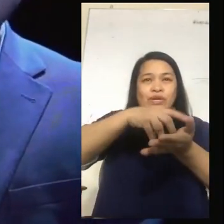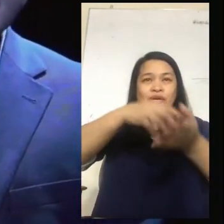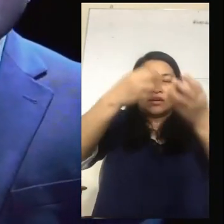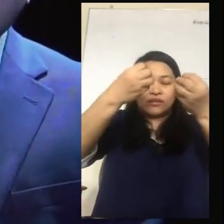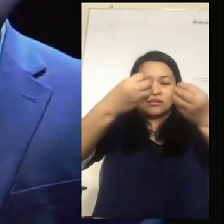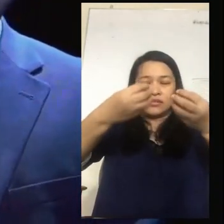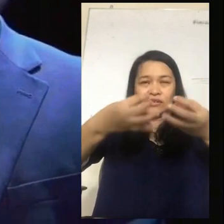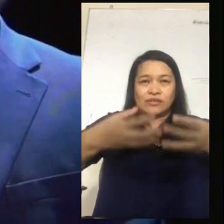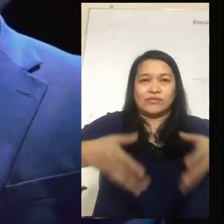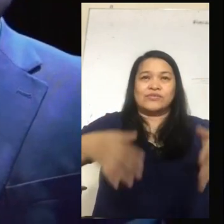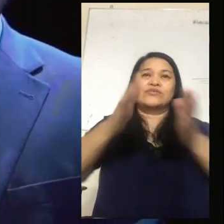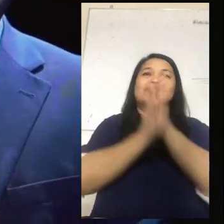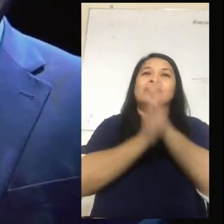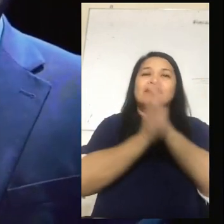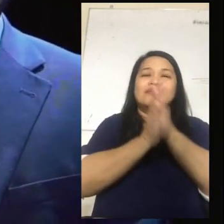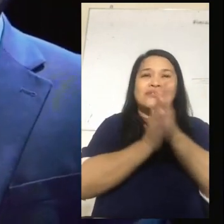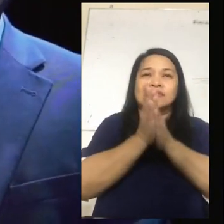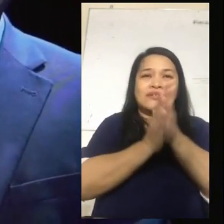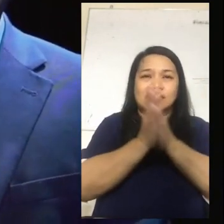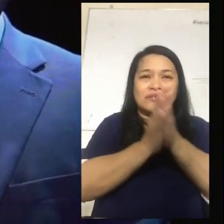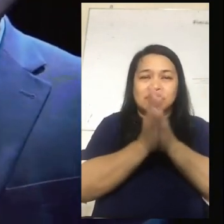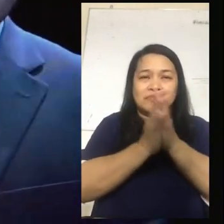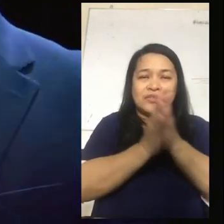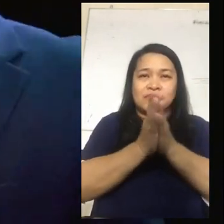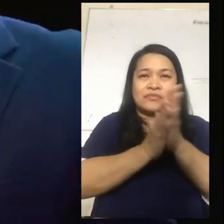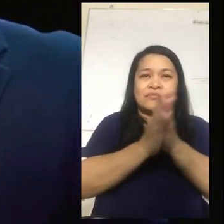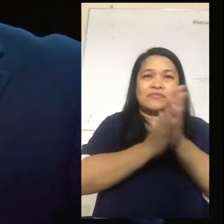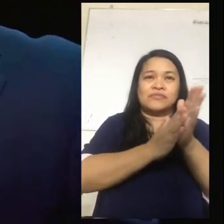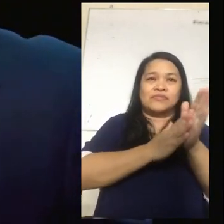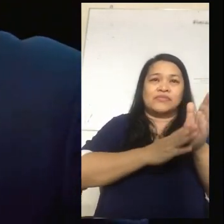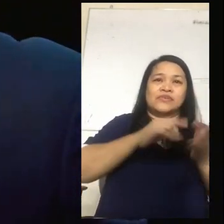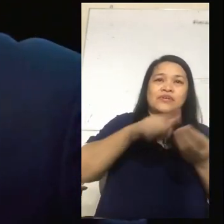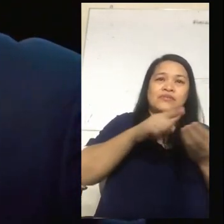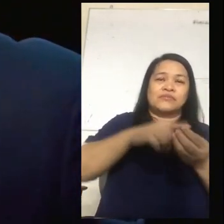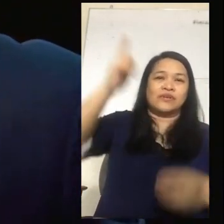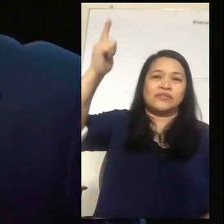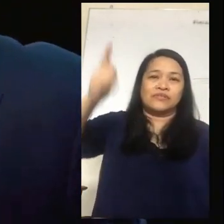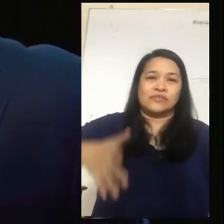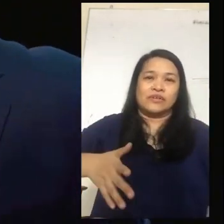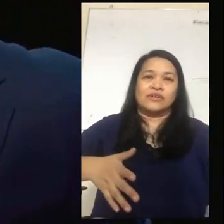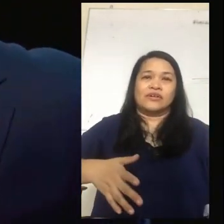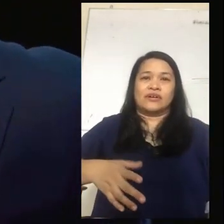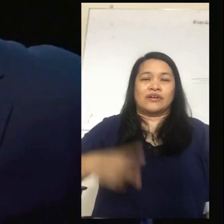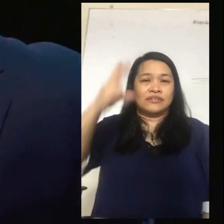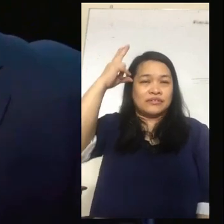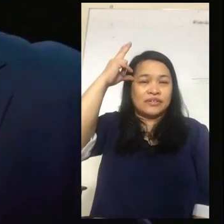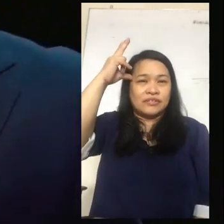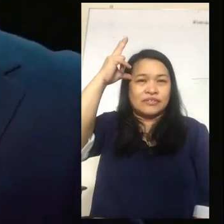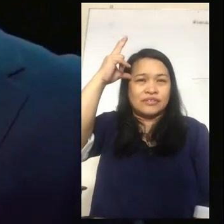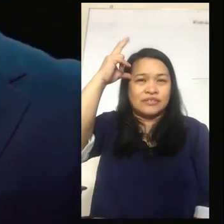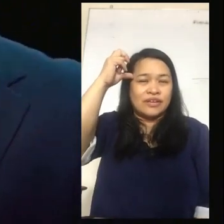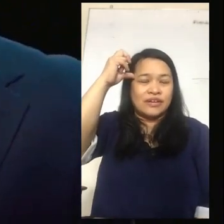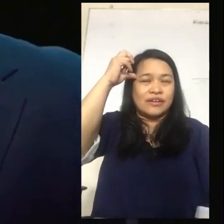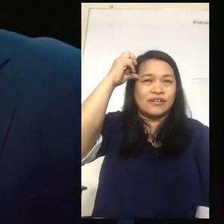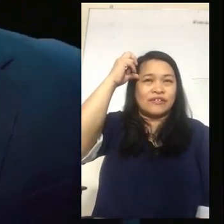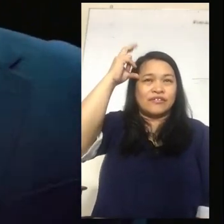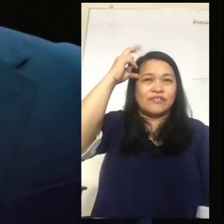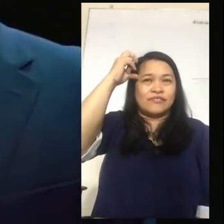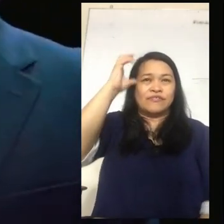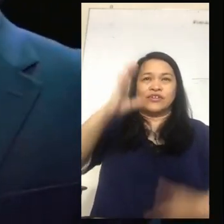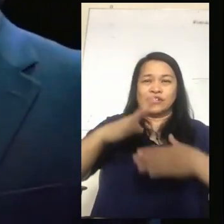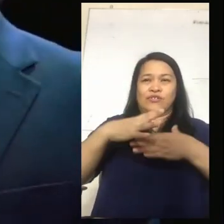give you success. That's right. But the devil is also so much eager na inganyuhin ka.